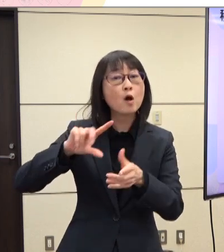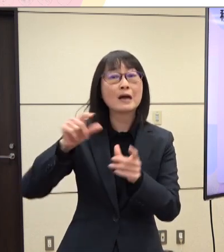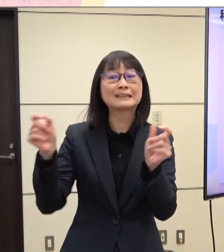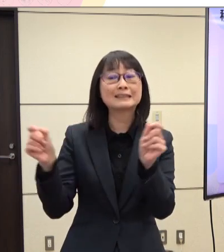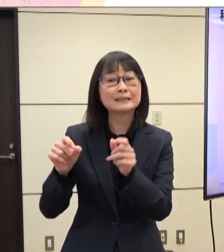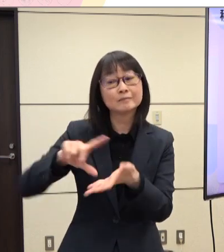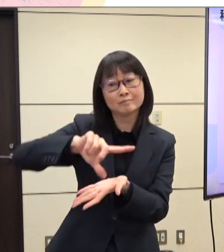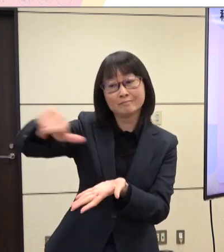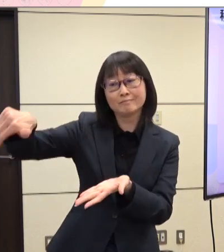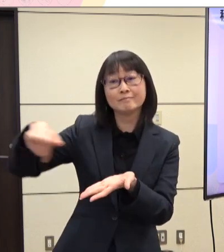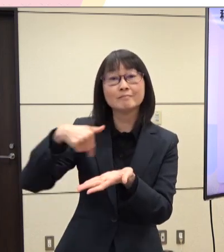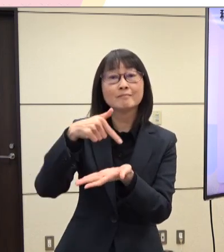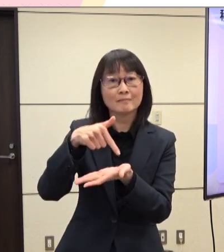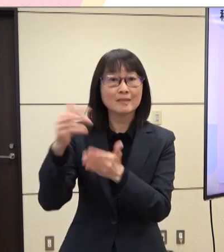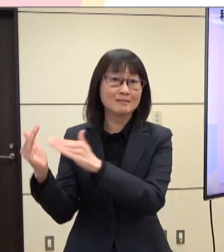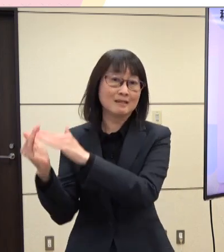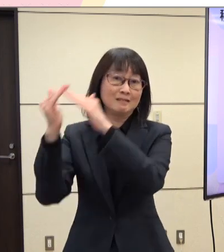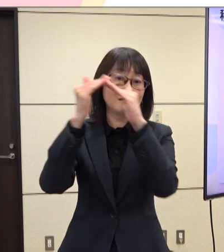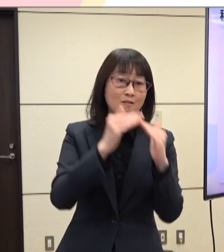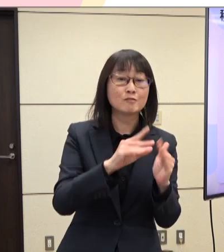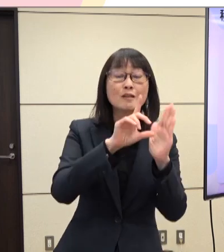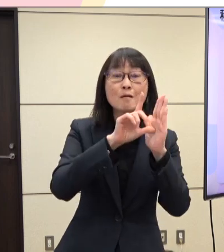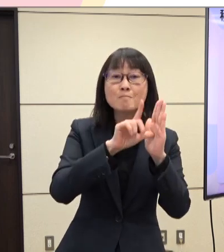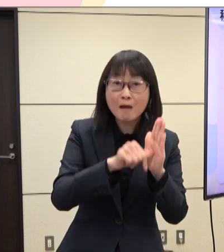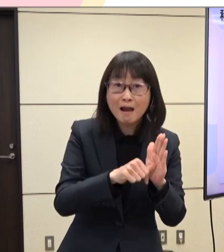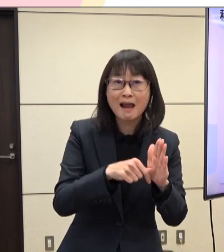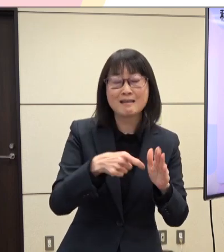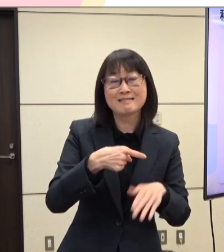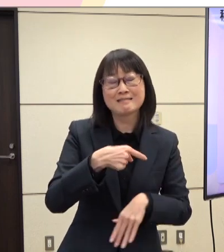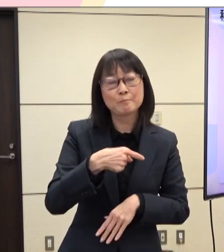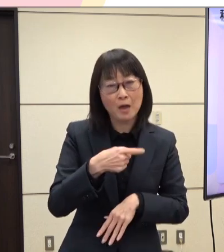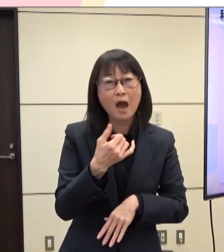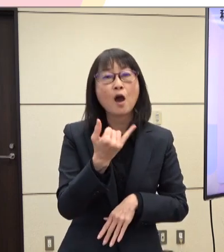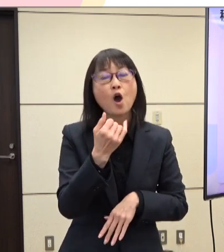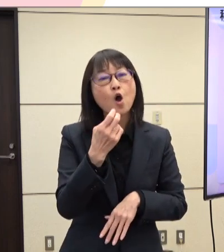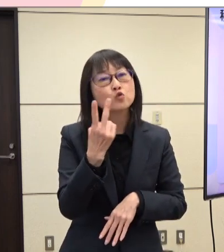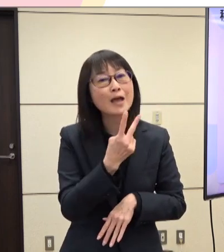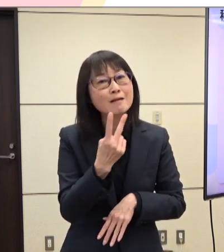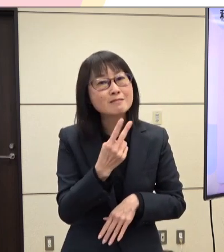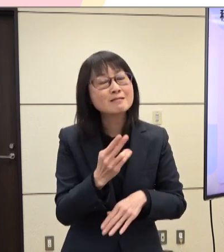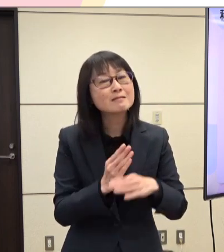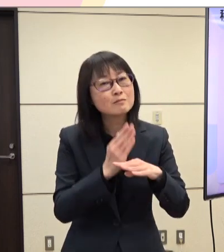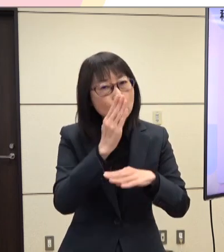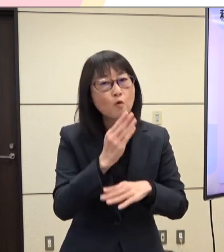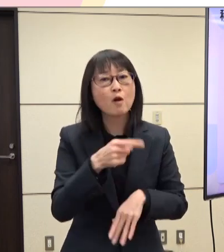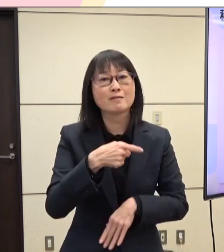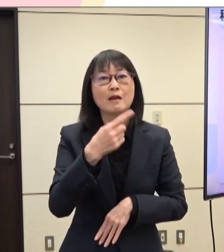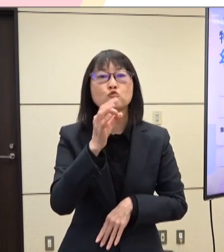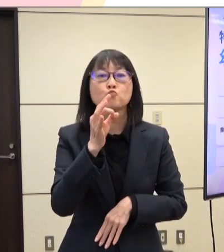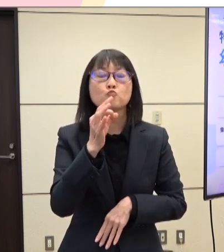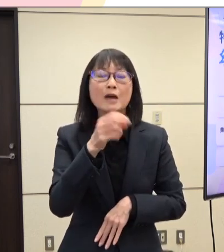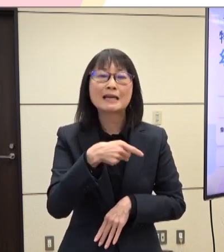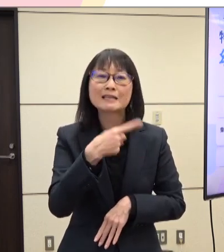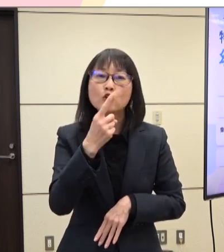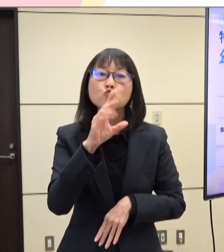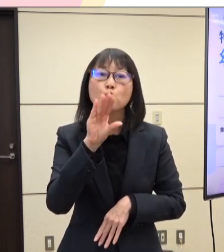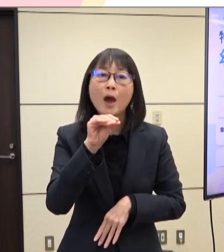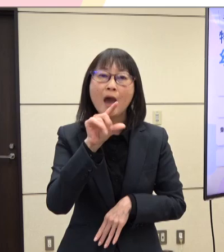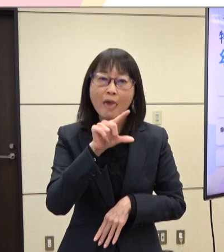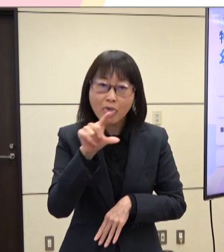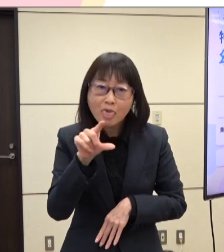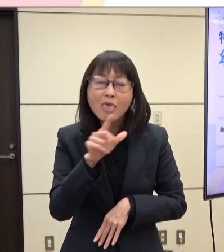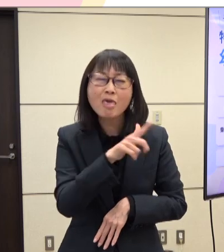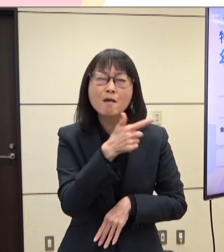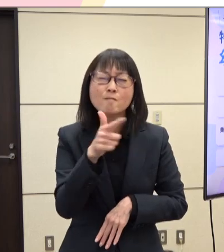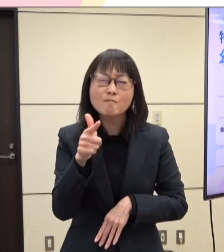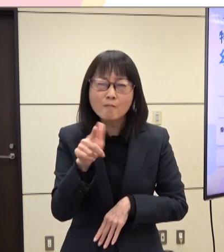族の場合は100万とか、子どもさんお一人に対する増額とか、こうしたこともやっておりますし、